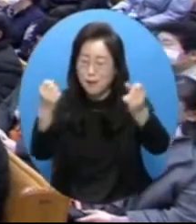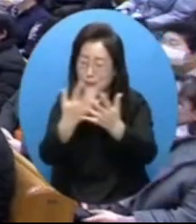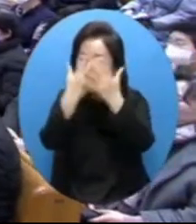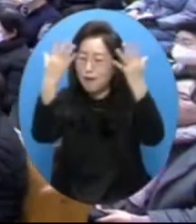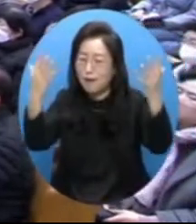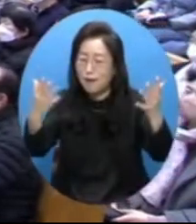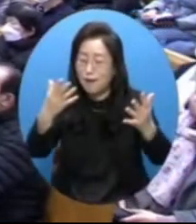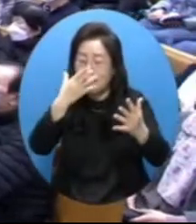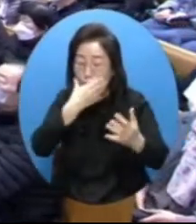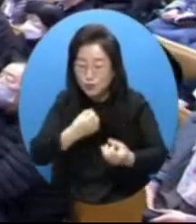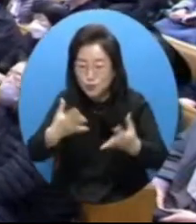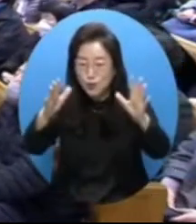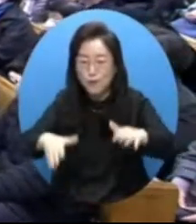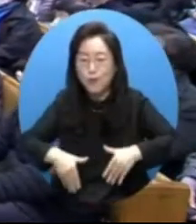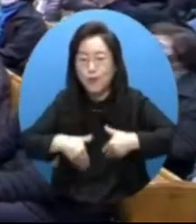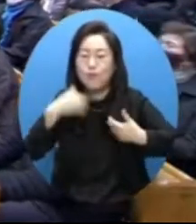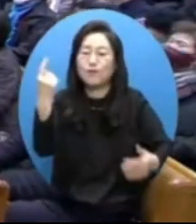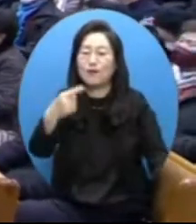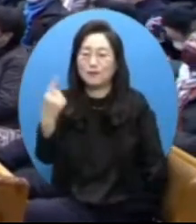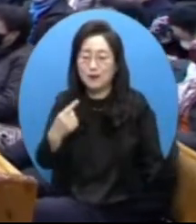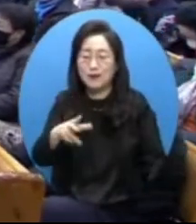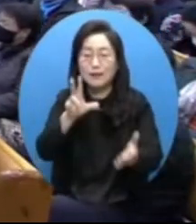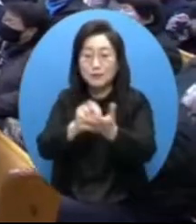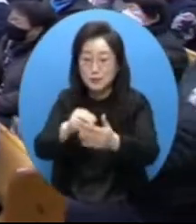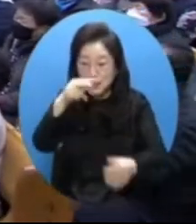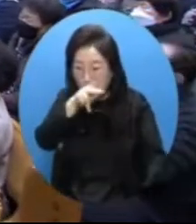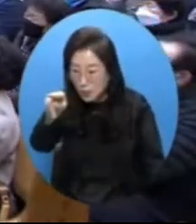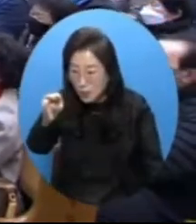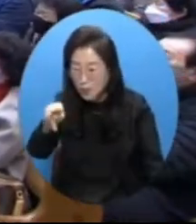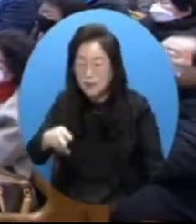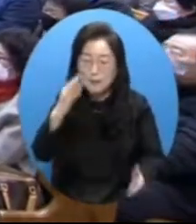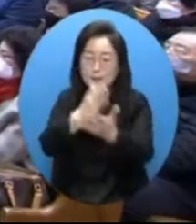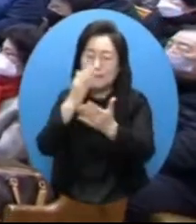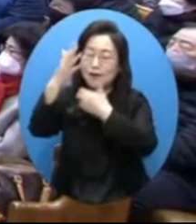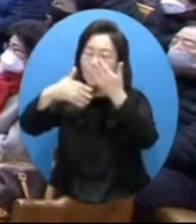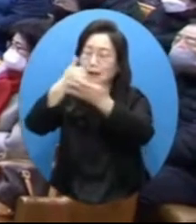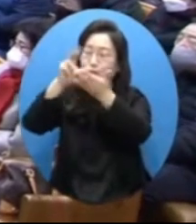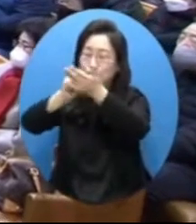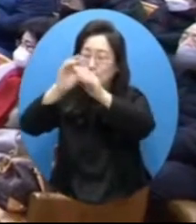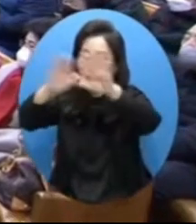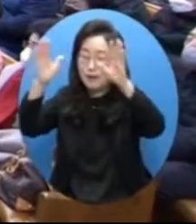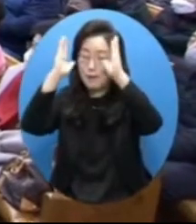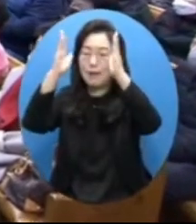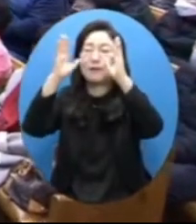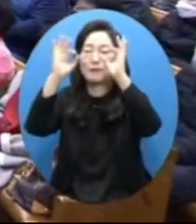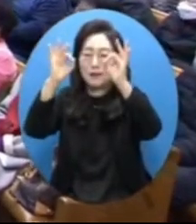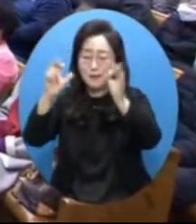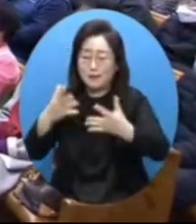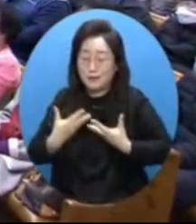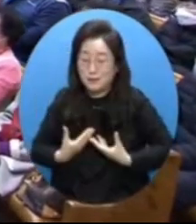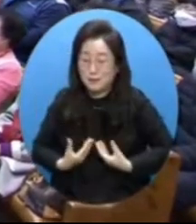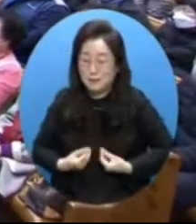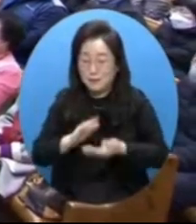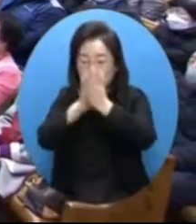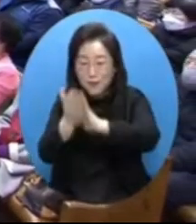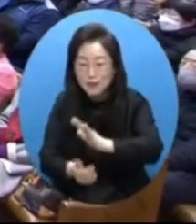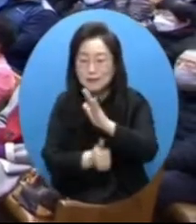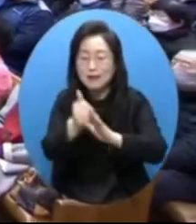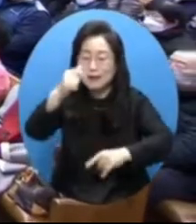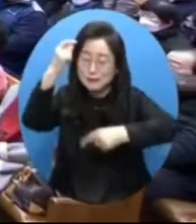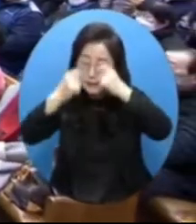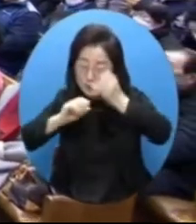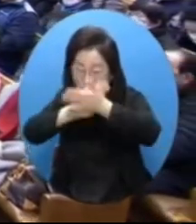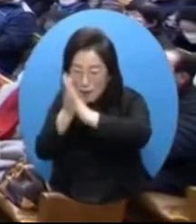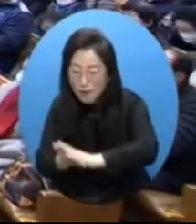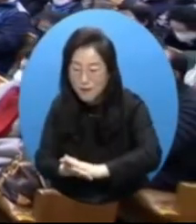축복의 봄이 밝아온 것입니다 문제를 바라보지 말고 문제 해결되신 하나님을 바라보고 나가면 절망 위반한 희망이 되고 슬픔이